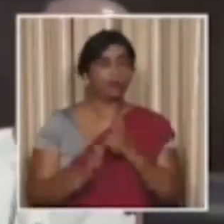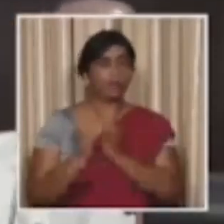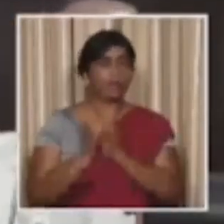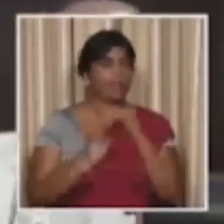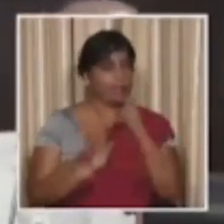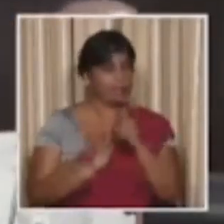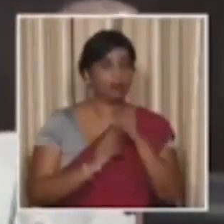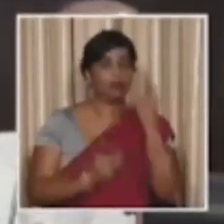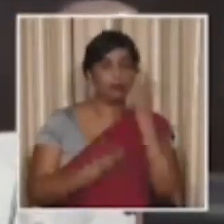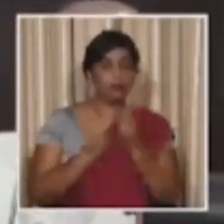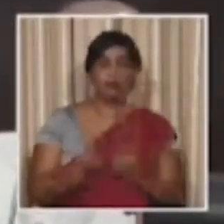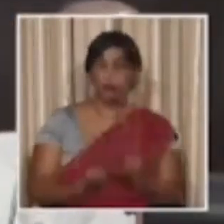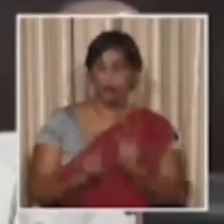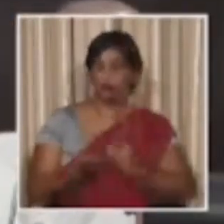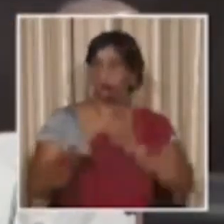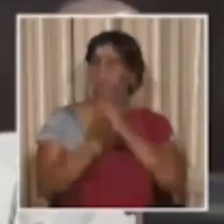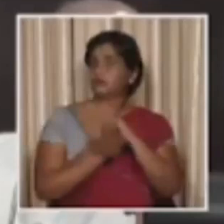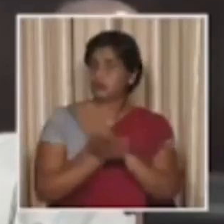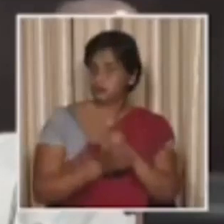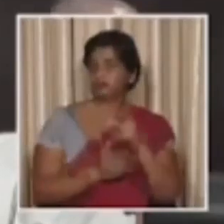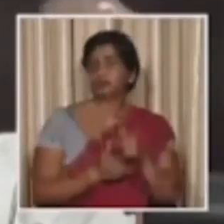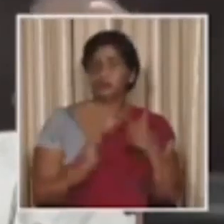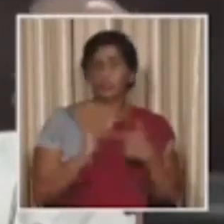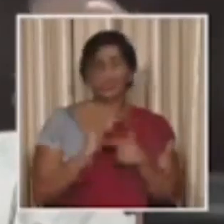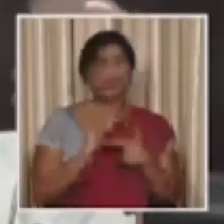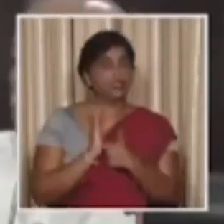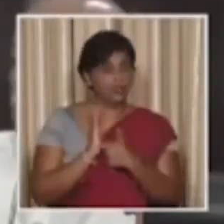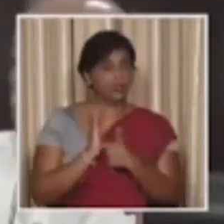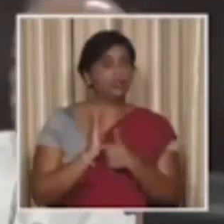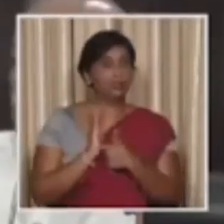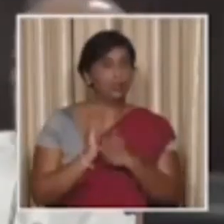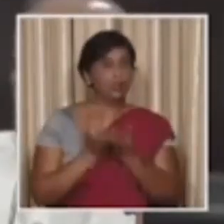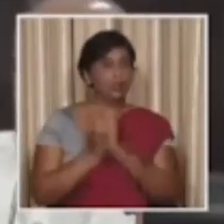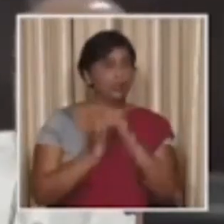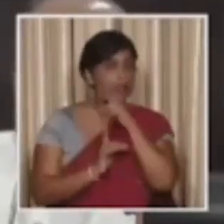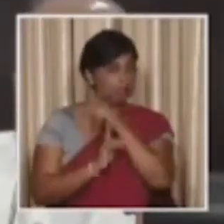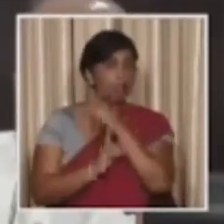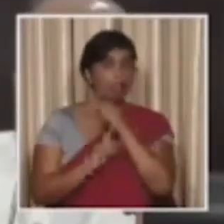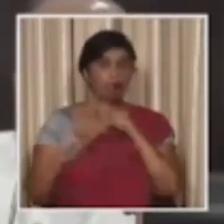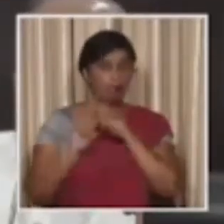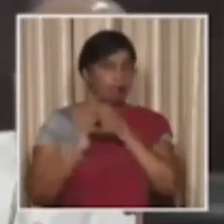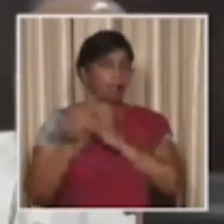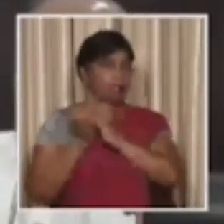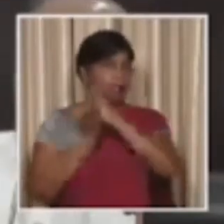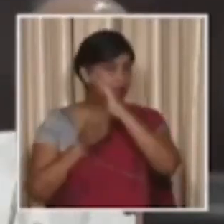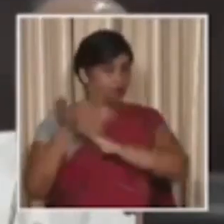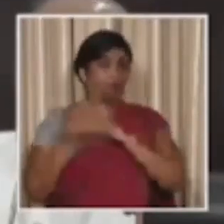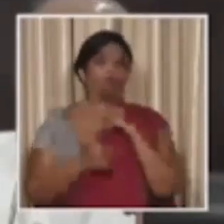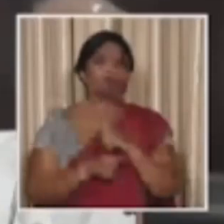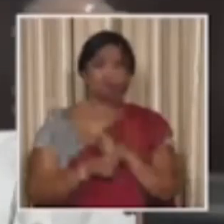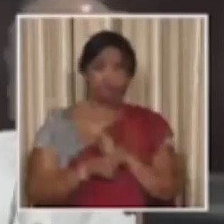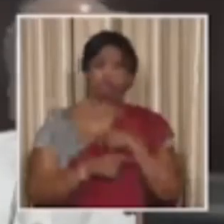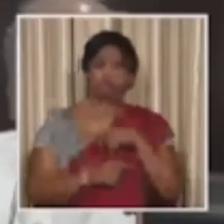ඉන්දියාවේ සැපයුම් අවශ්‍යතා සපුරාීම සඳහාත් සිරිකුණාමලයේ අග්නික ඉන්දියාවේ සැපයුම් අවස්ථා සපුරාීම